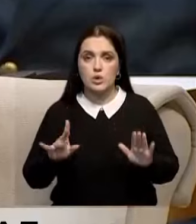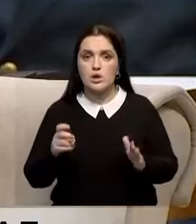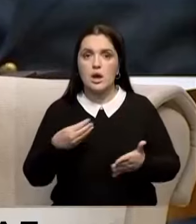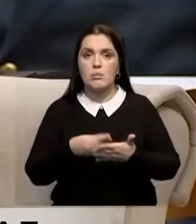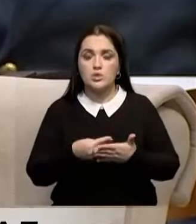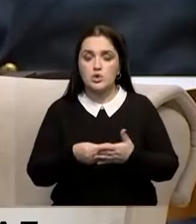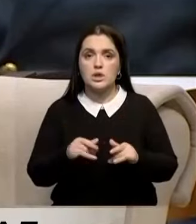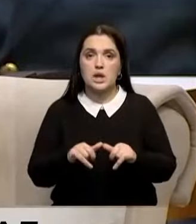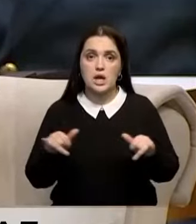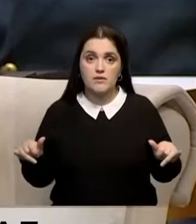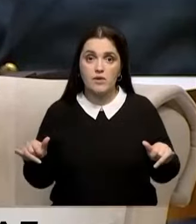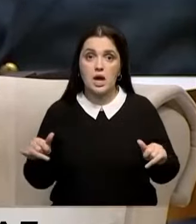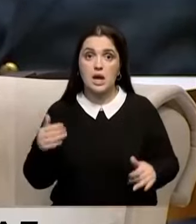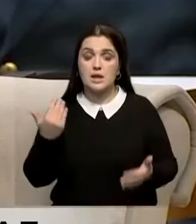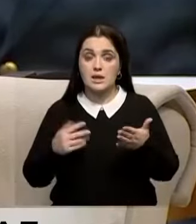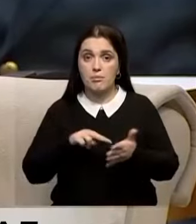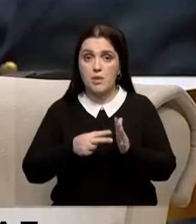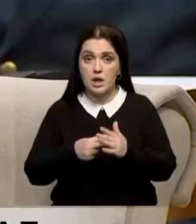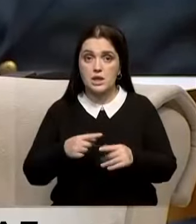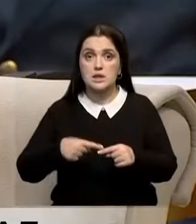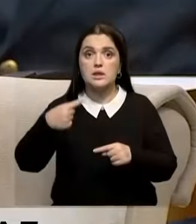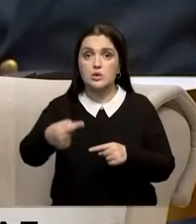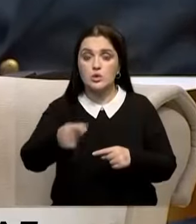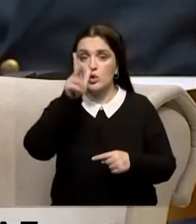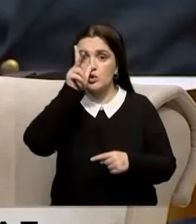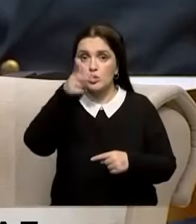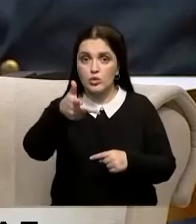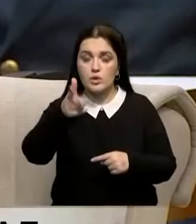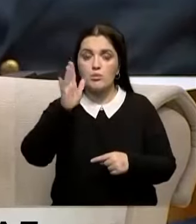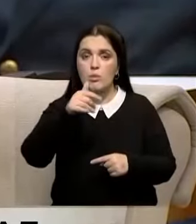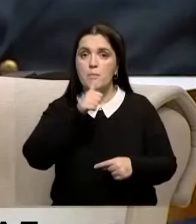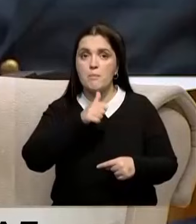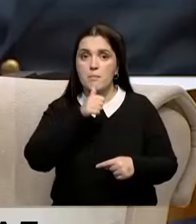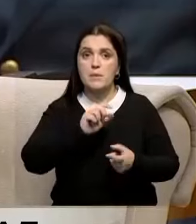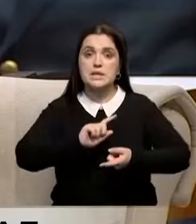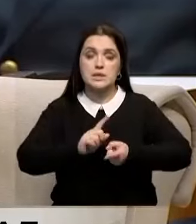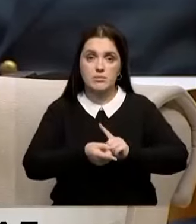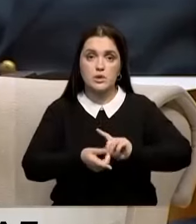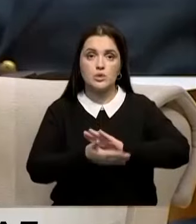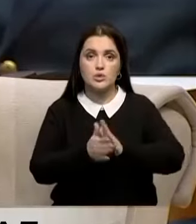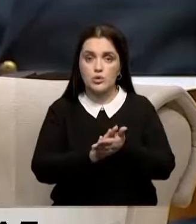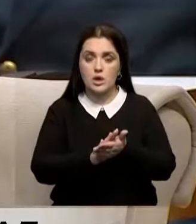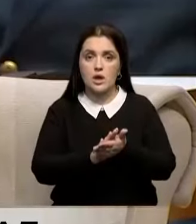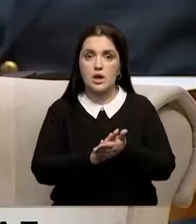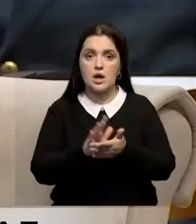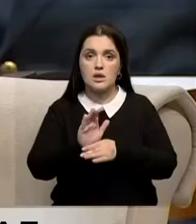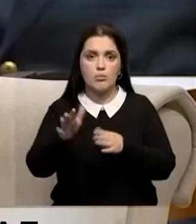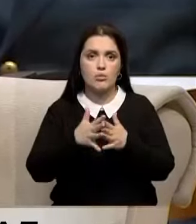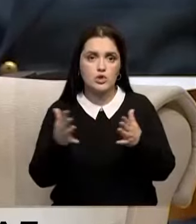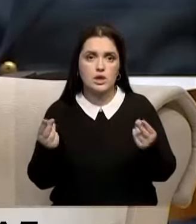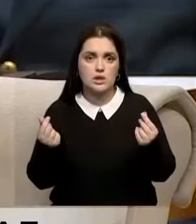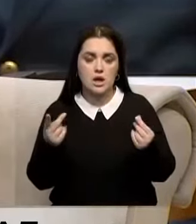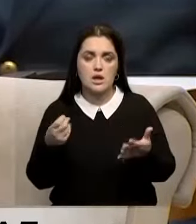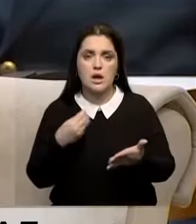развития. При планировании следующей трехлетки мы будем пытаться переломить эту ситуацию и направить больше средств на